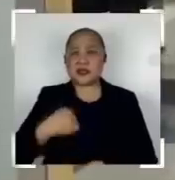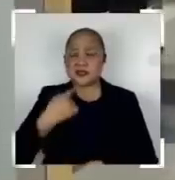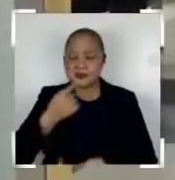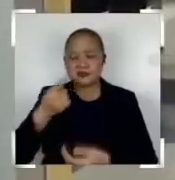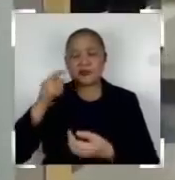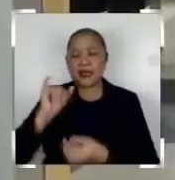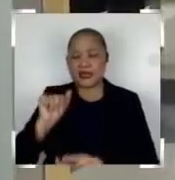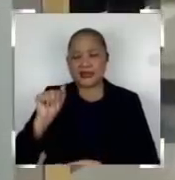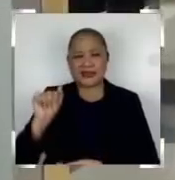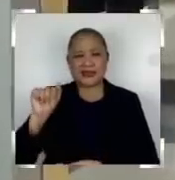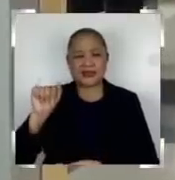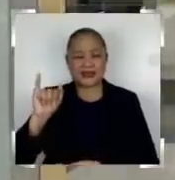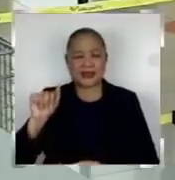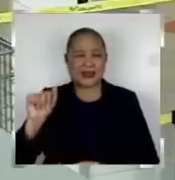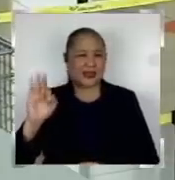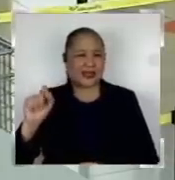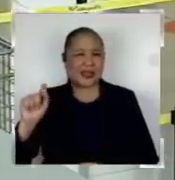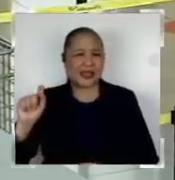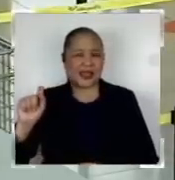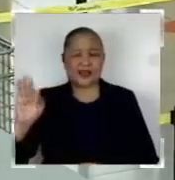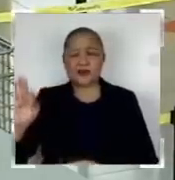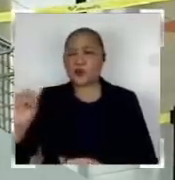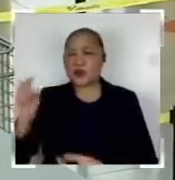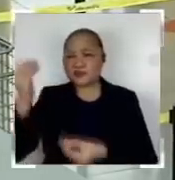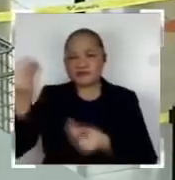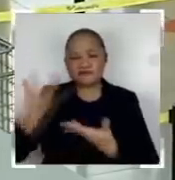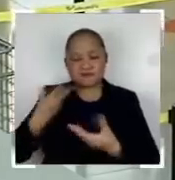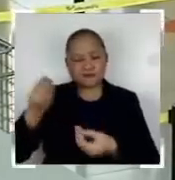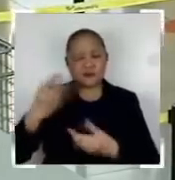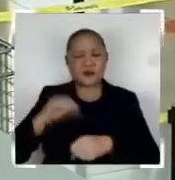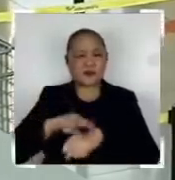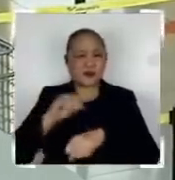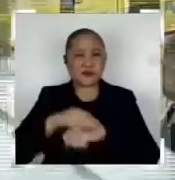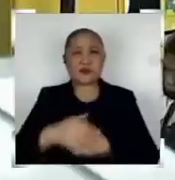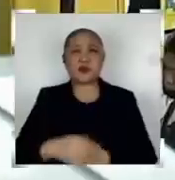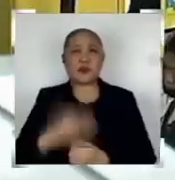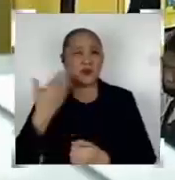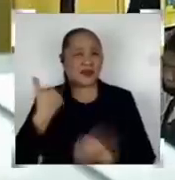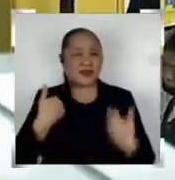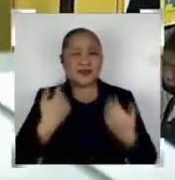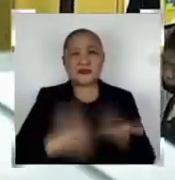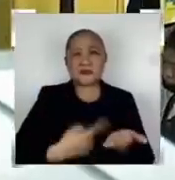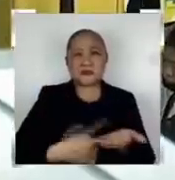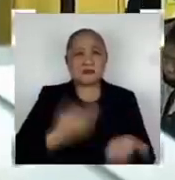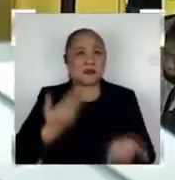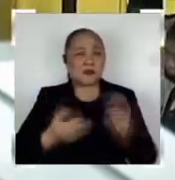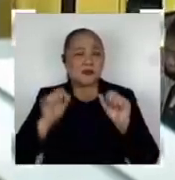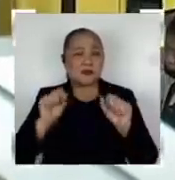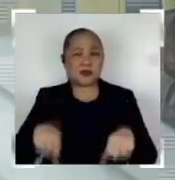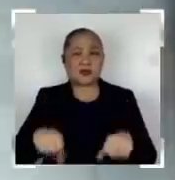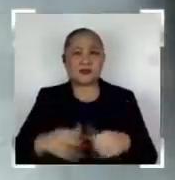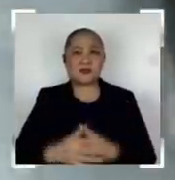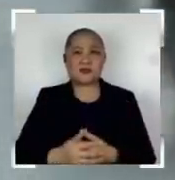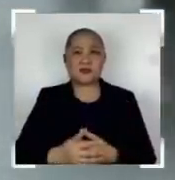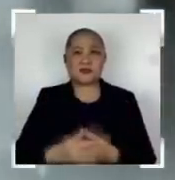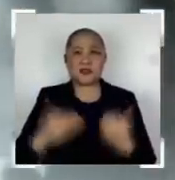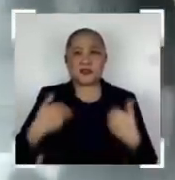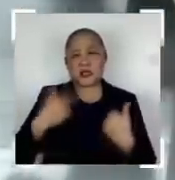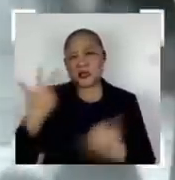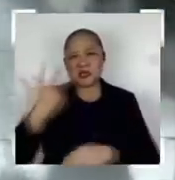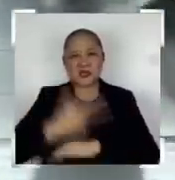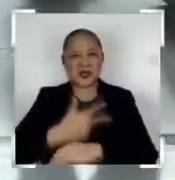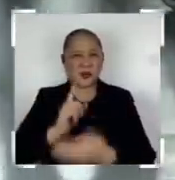what was their advice. Kasi there were talks na baka pwedeng three-day quarantine and then the doctor